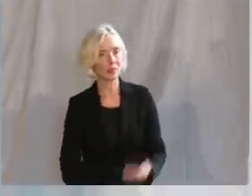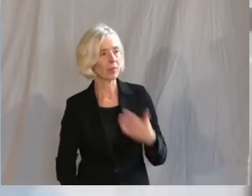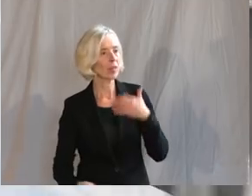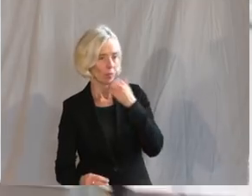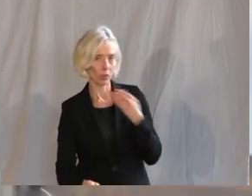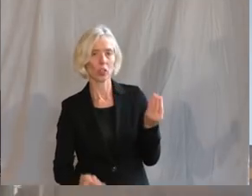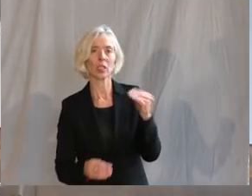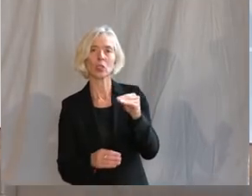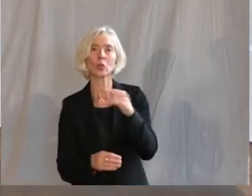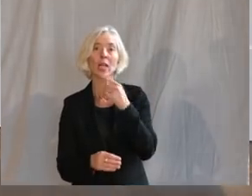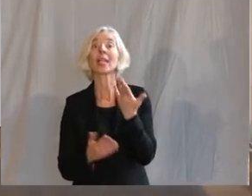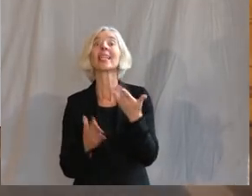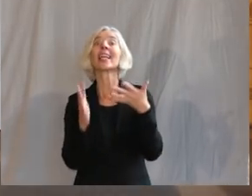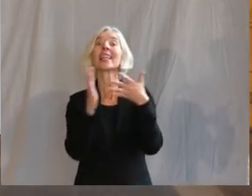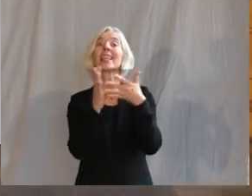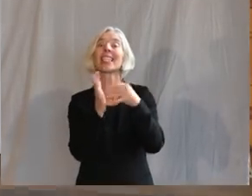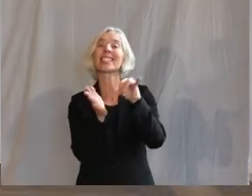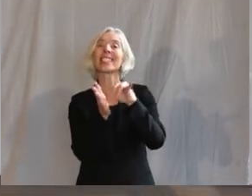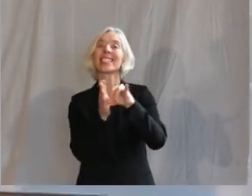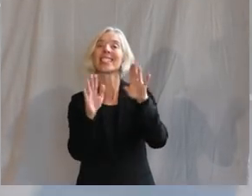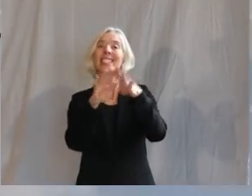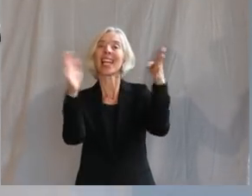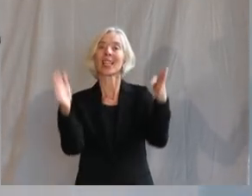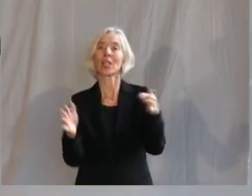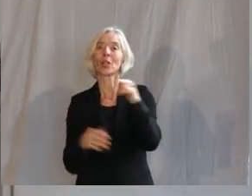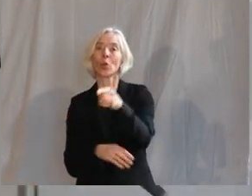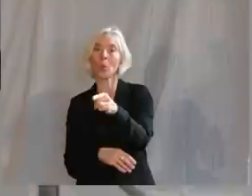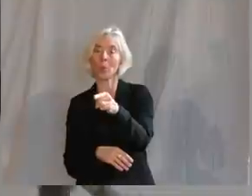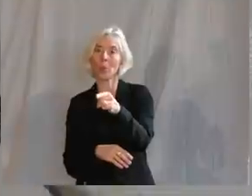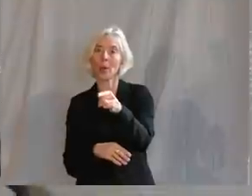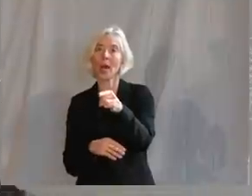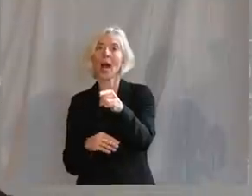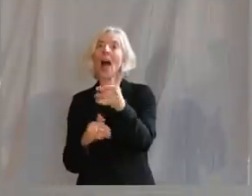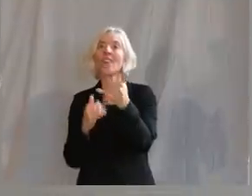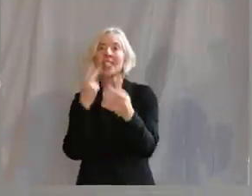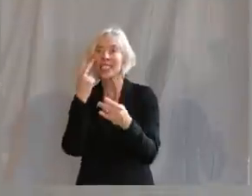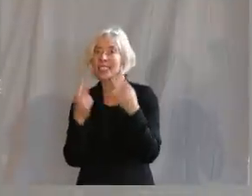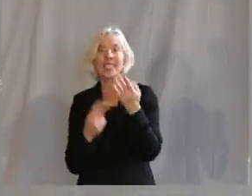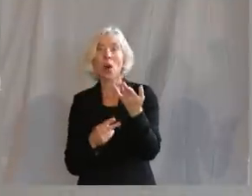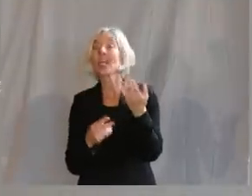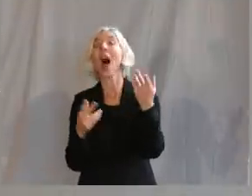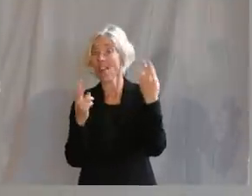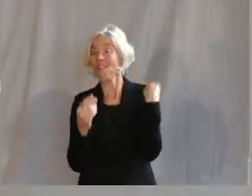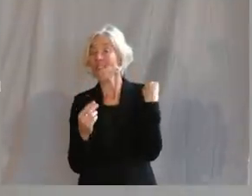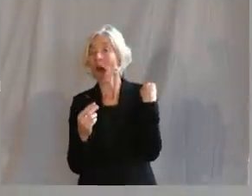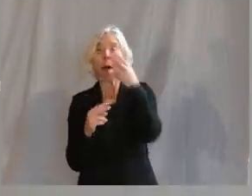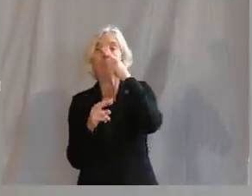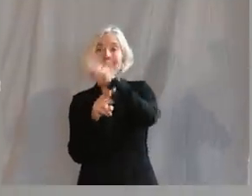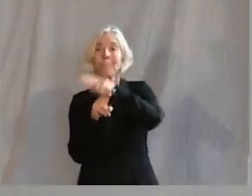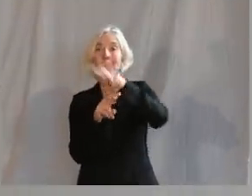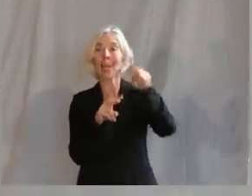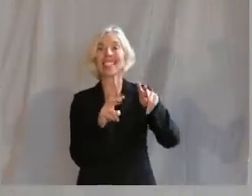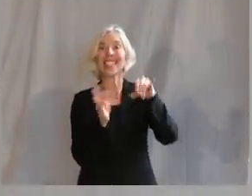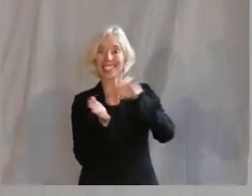Frage, was mit dem Testzentrum passiert, nachdem ja das Testzentrum verlegt werden muss, nachdem die Grindtec an der Messe ja stattfindet und die Messehalle dort für die